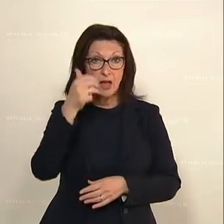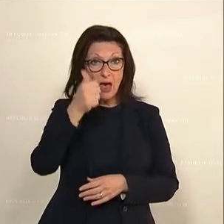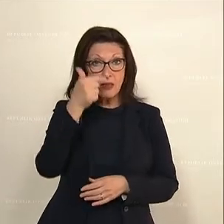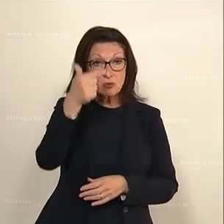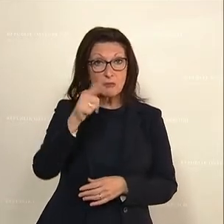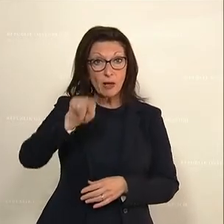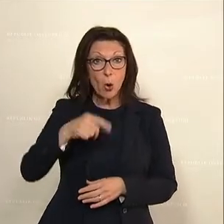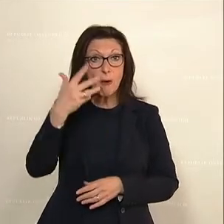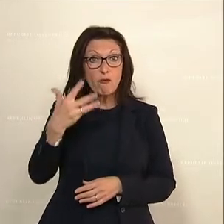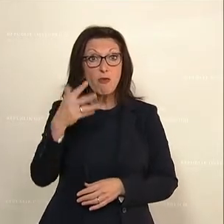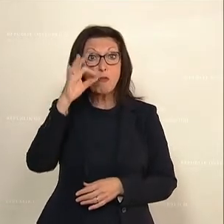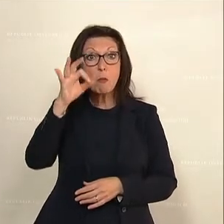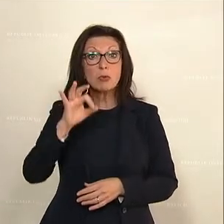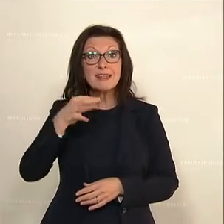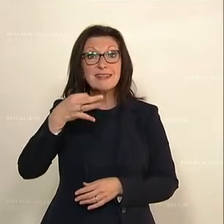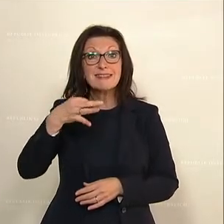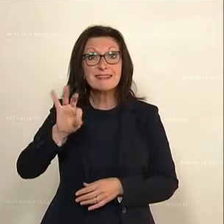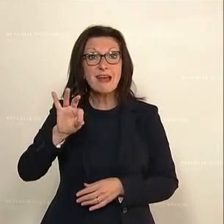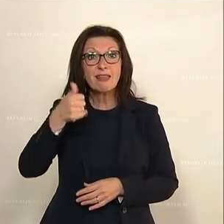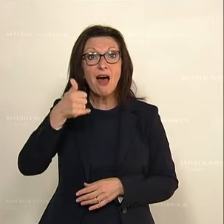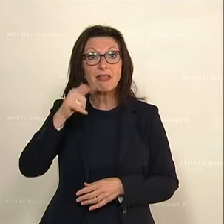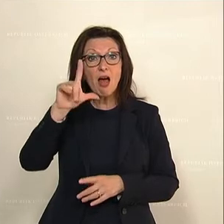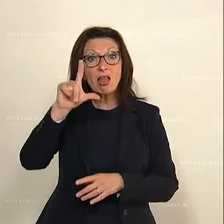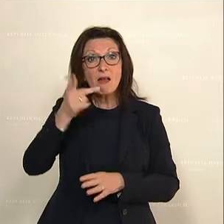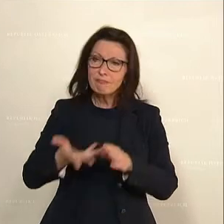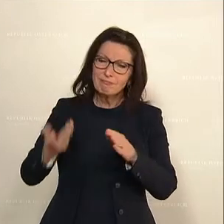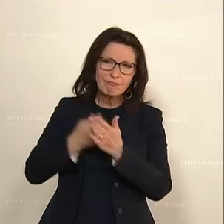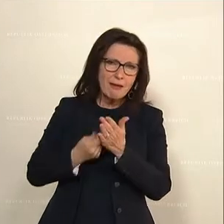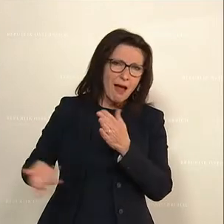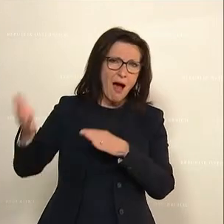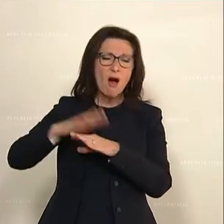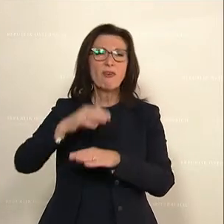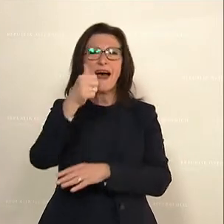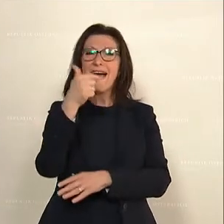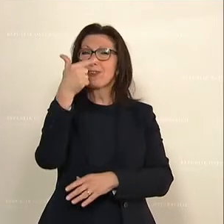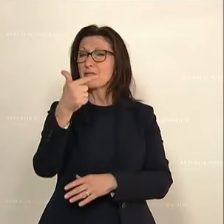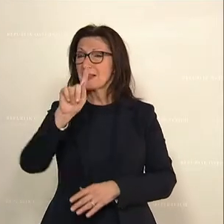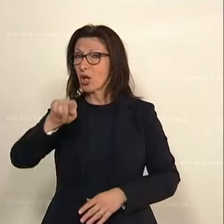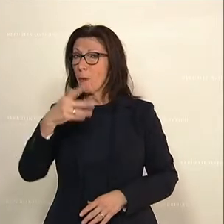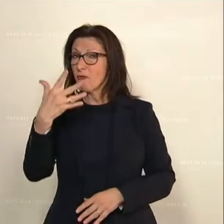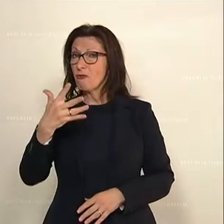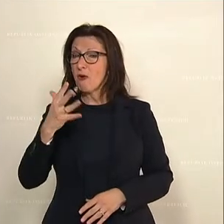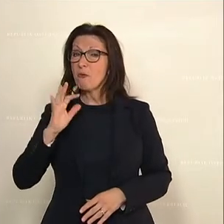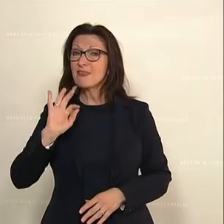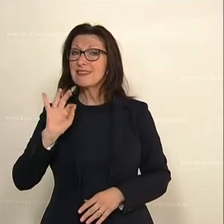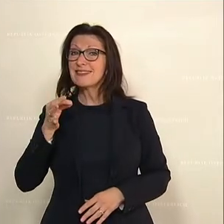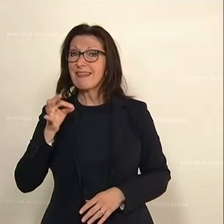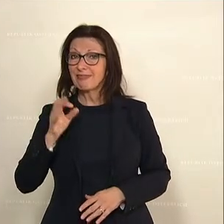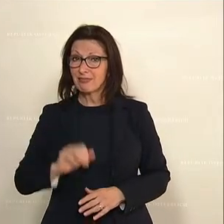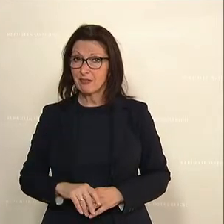21,5 Cent pro Liter erhöhen. 21,5 Cent ist